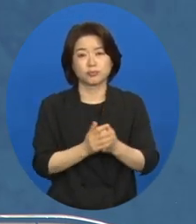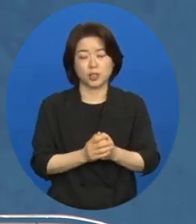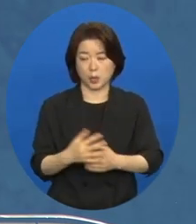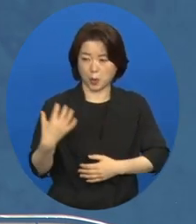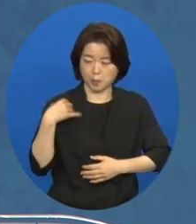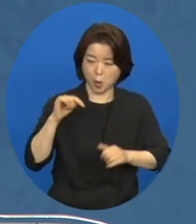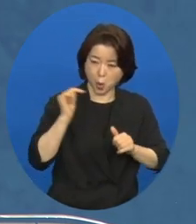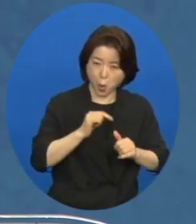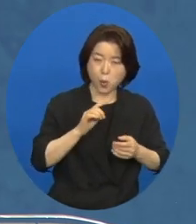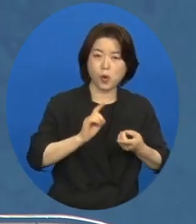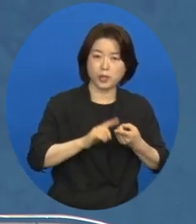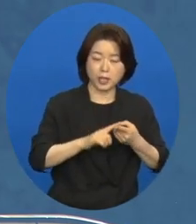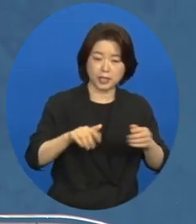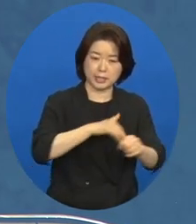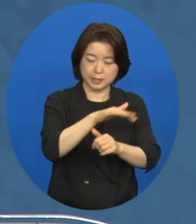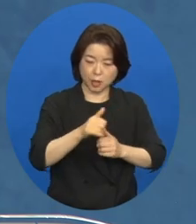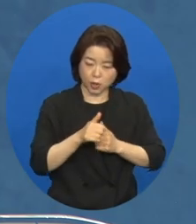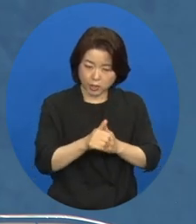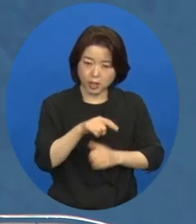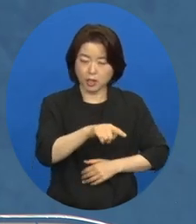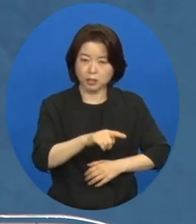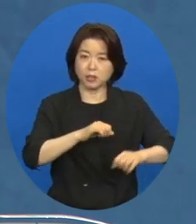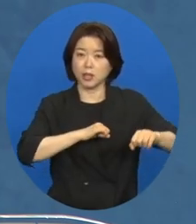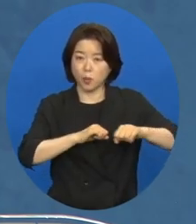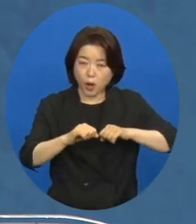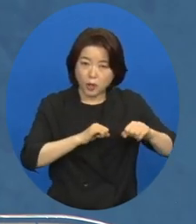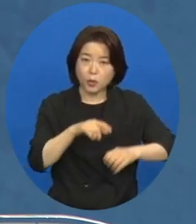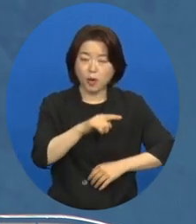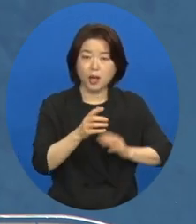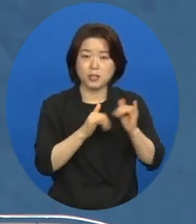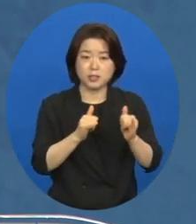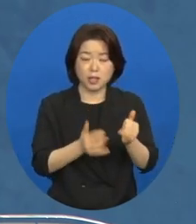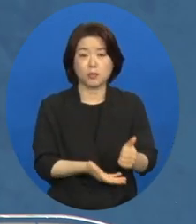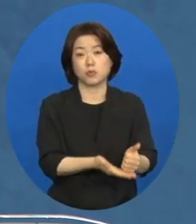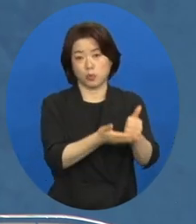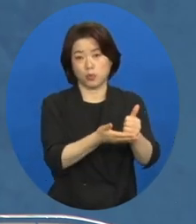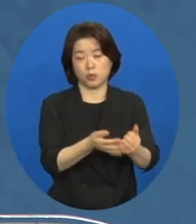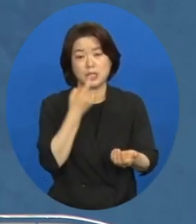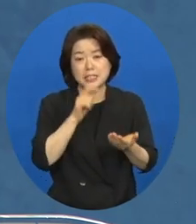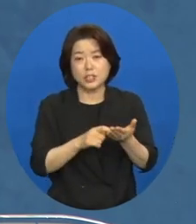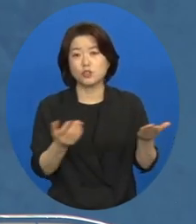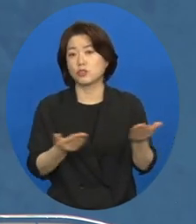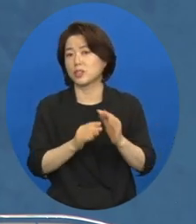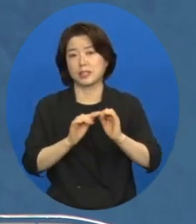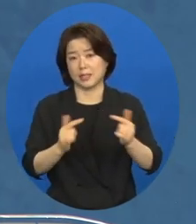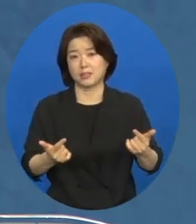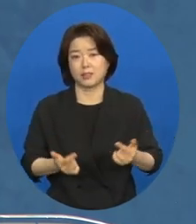또 형편에 따라 그렇게 하시는 분들을 존경해요. 굉장히 쉬운 일이 아니거든요.